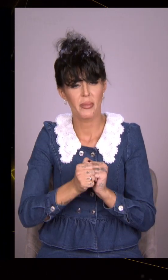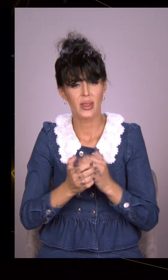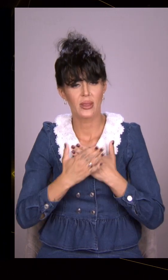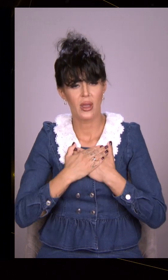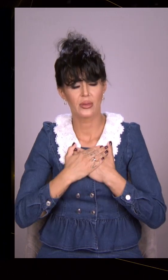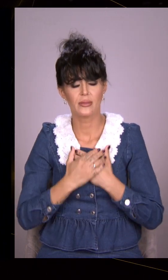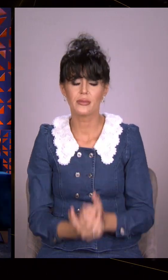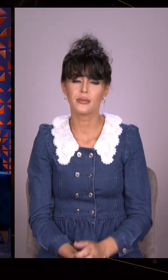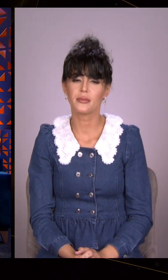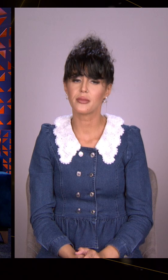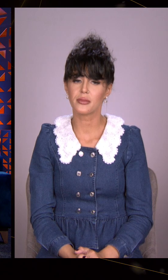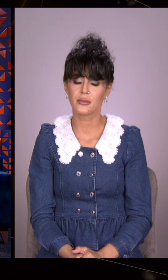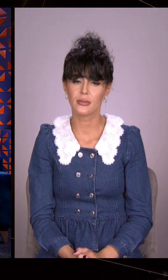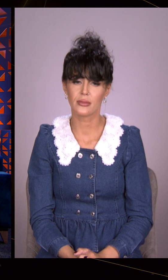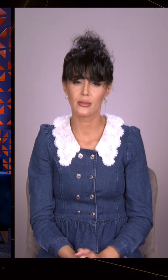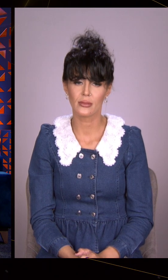увагу на екран.